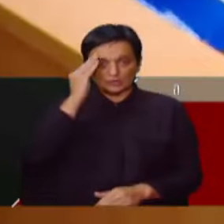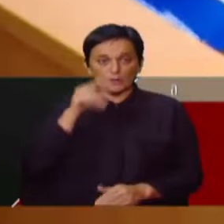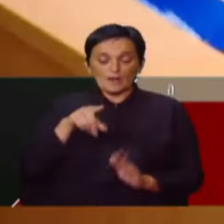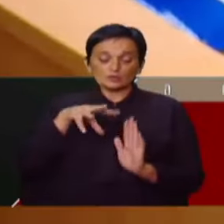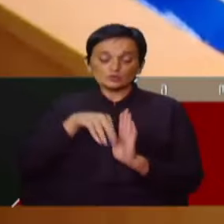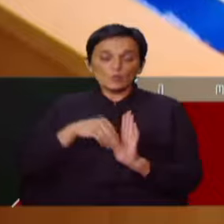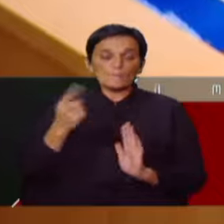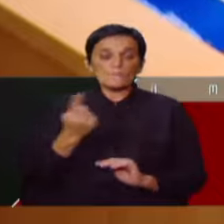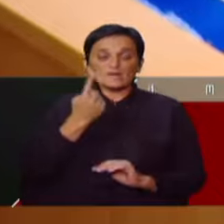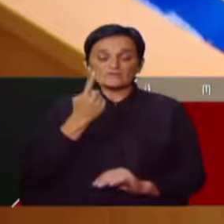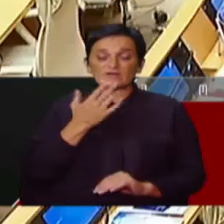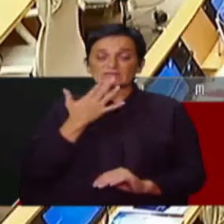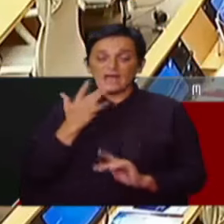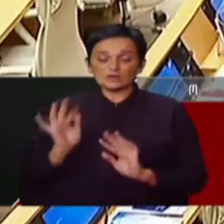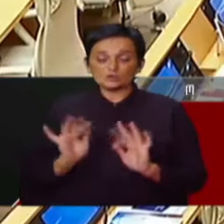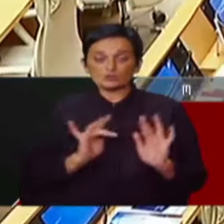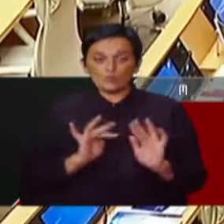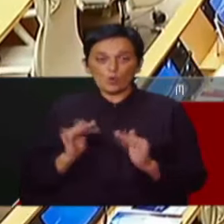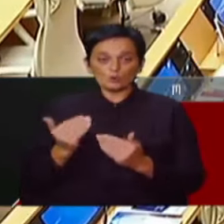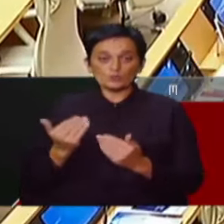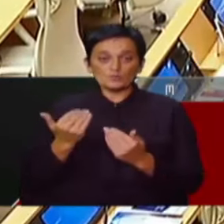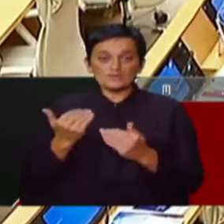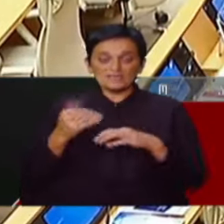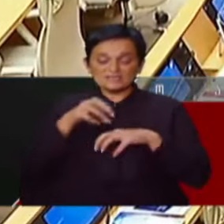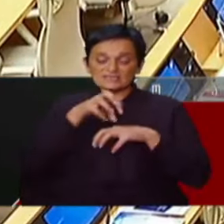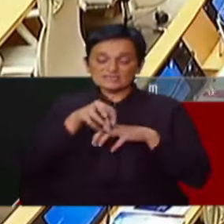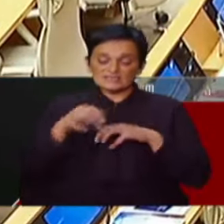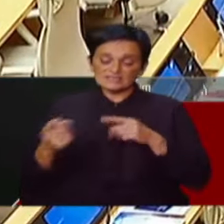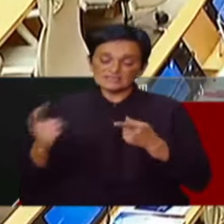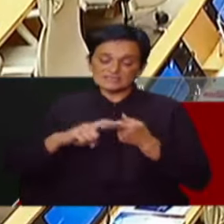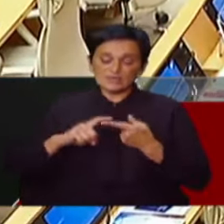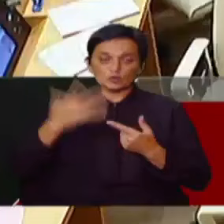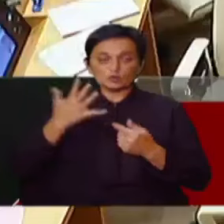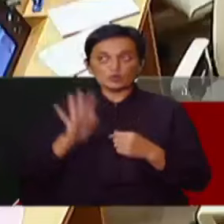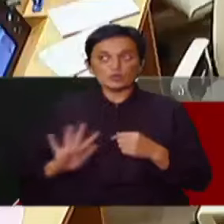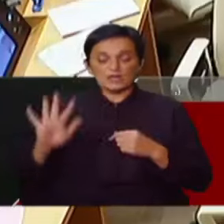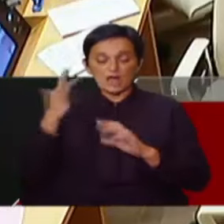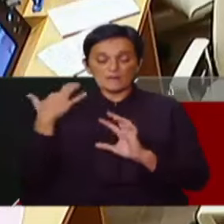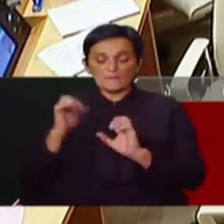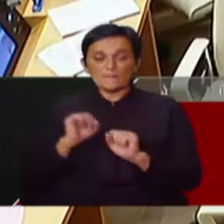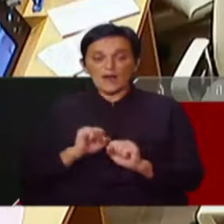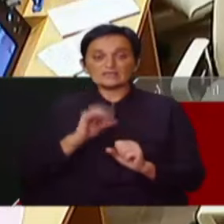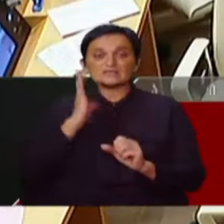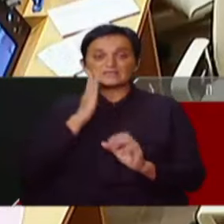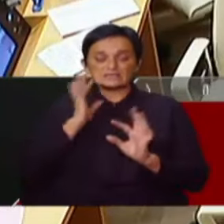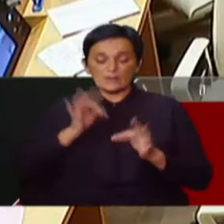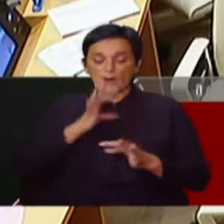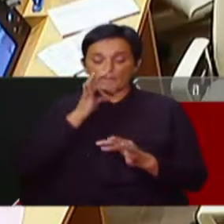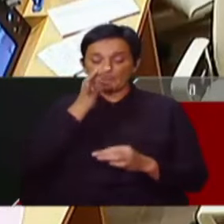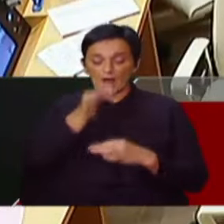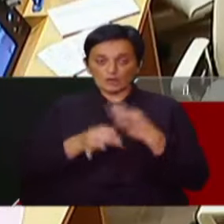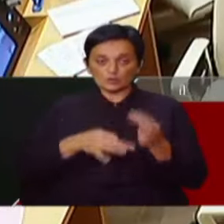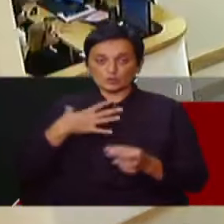მათ შორის პირველი სწორედ ნაციონალური მოძრაობისთვის, მისი სატელიტებისა თუ გარე მფარველებისთვის სამართლებრივი პასუხისგაცემაა, რაც